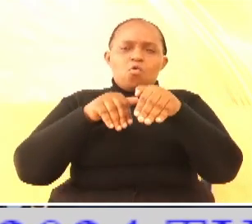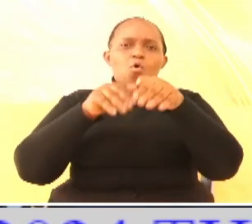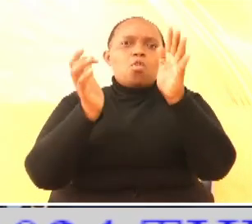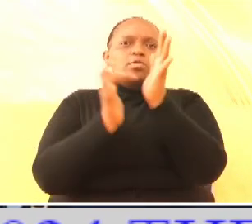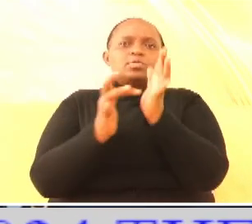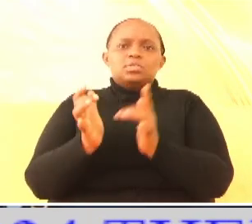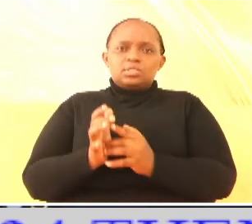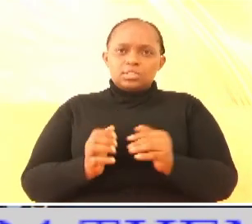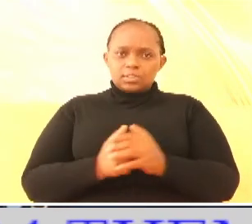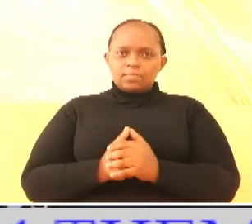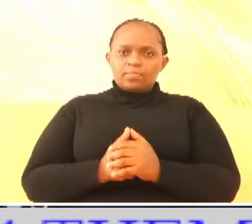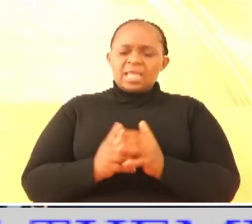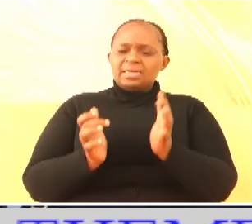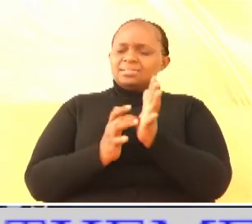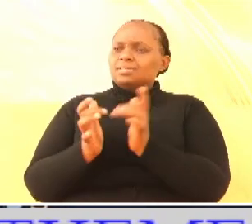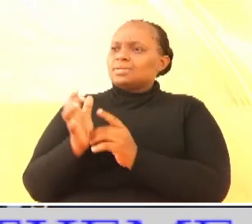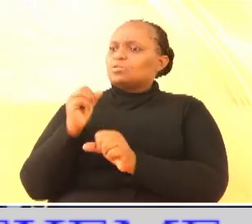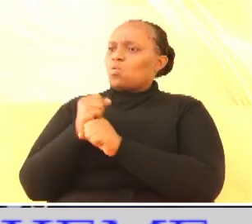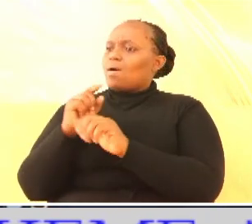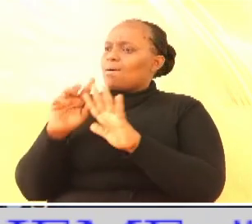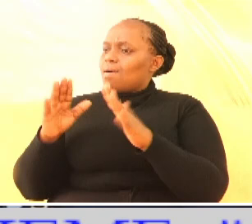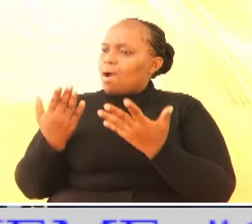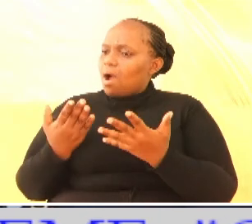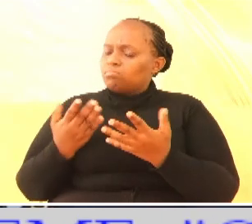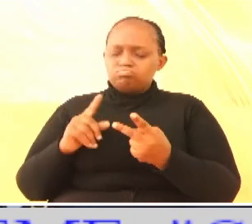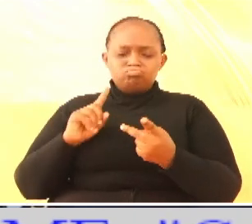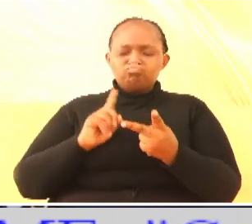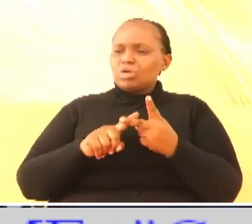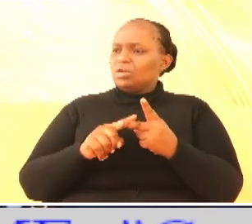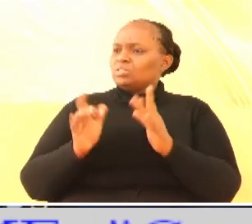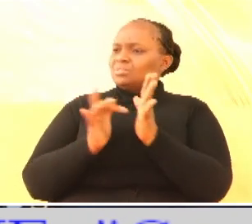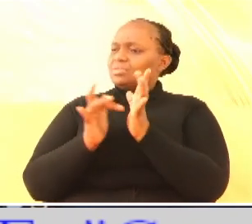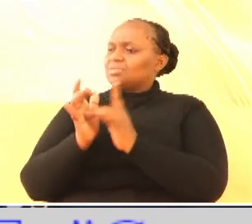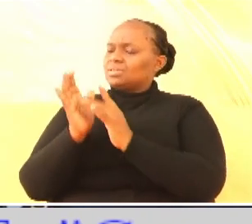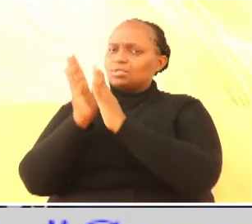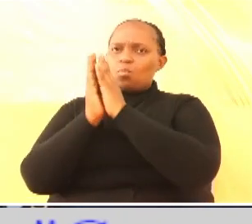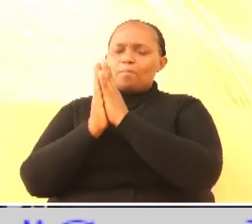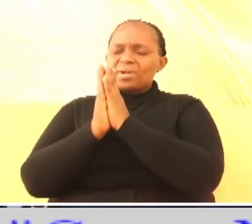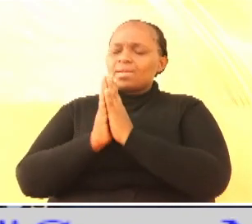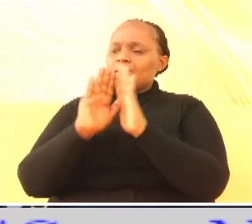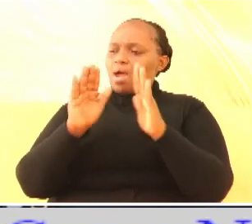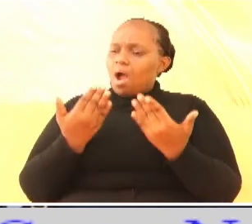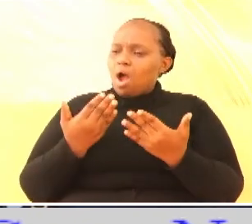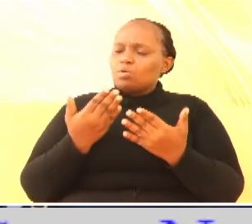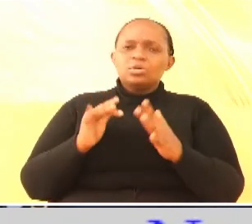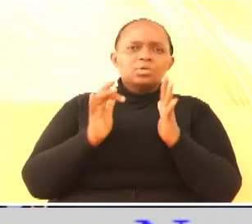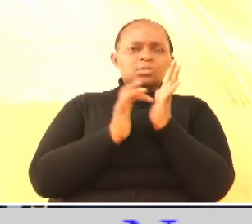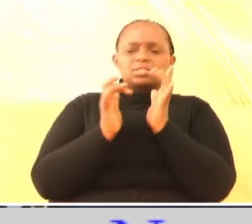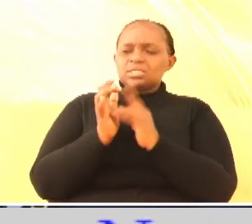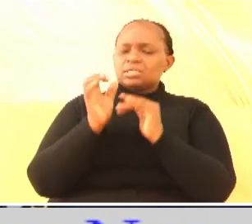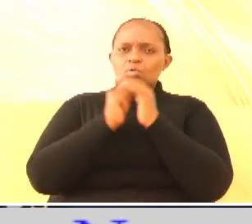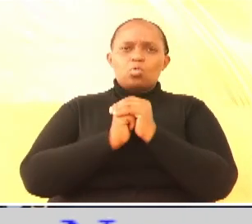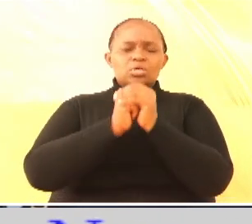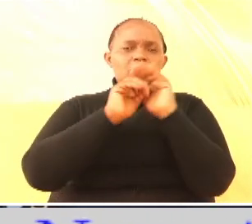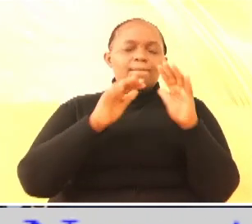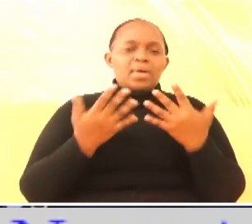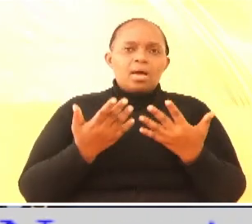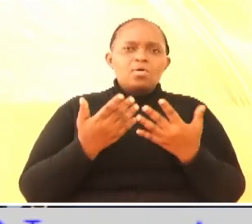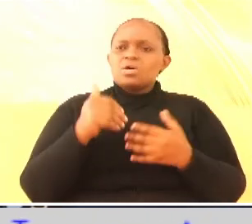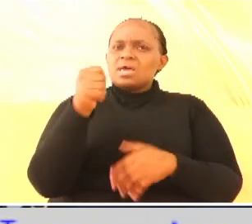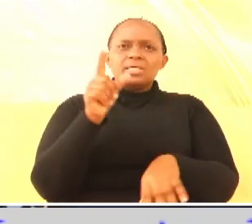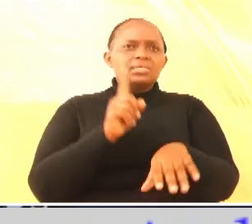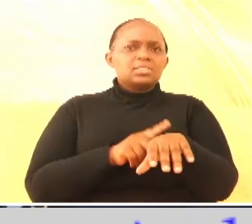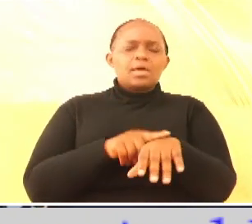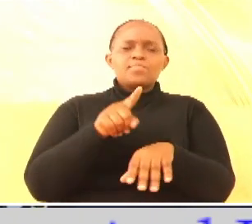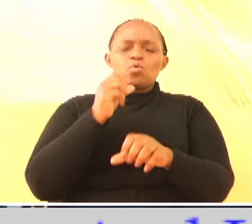Yesu. Alifanya kazi namna gani? Aliomba namna gani? Aliabudu namna gani? Unapofanya kazi yako kila mahali, jiulize kama